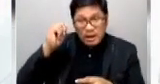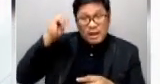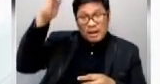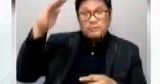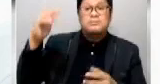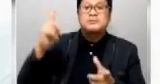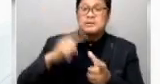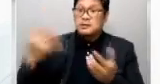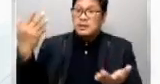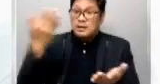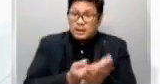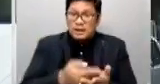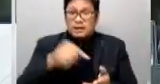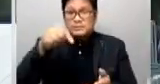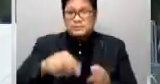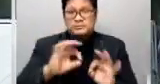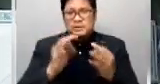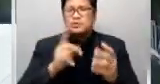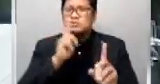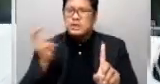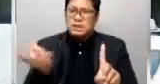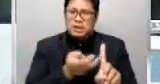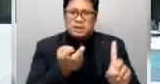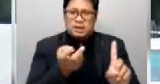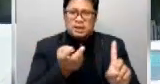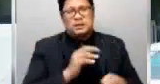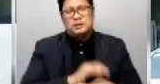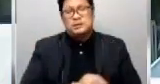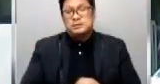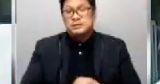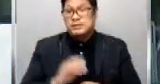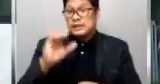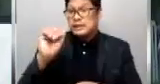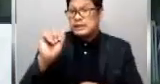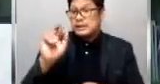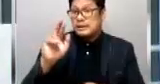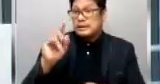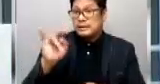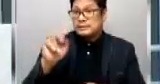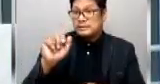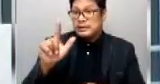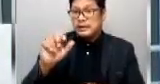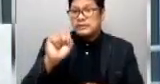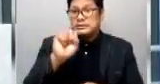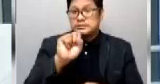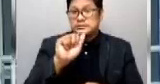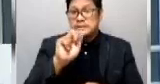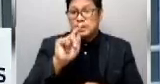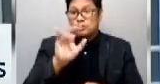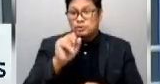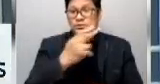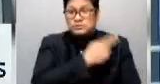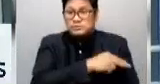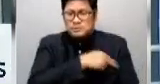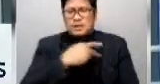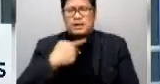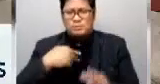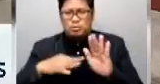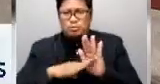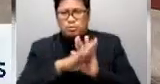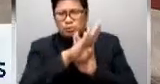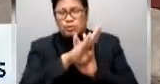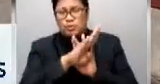yun, nakakahawa na sila. Ang Cardinal Santos Medical Center nagsabing bagamat tumaas nga daw ang kanilang COVID-related